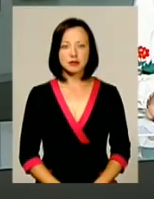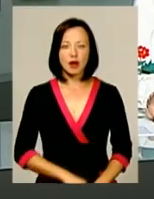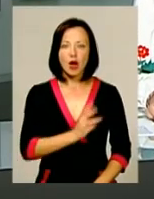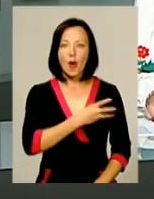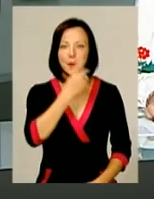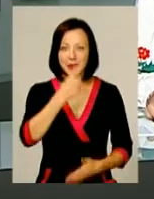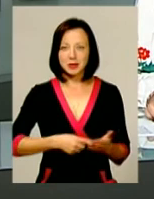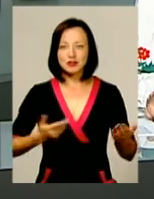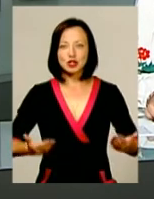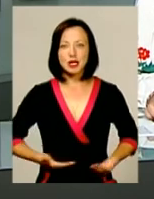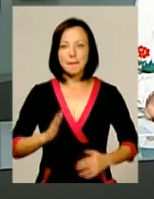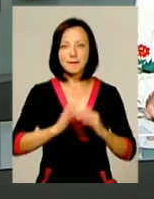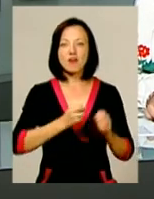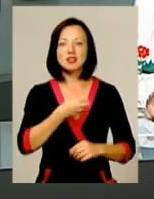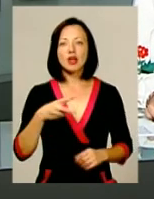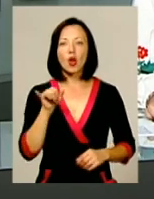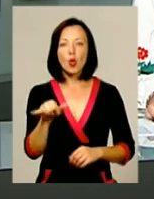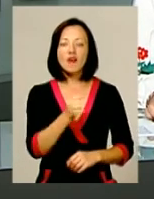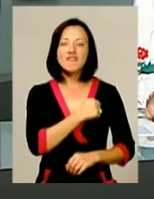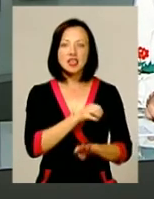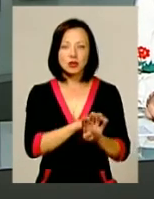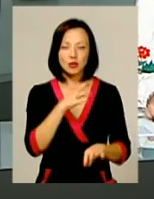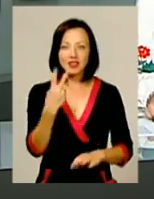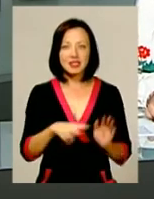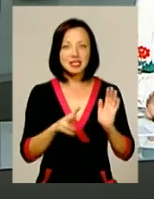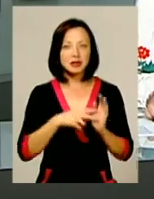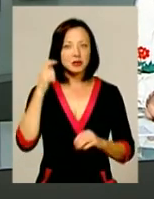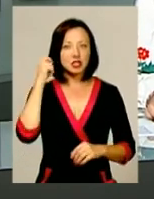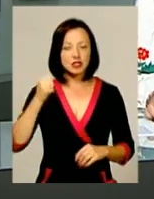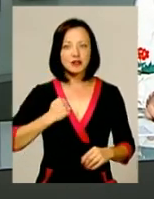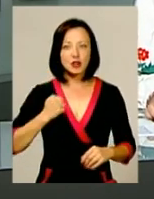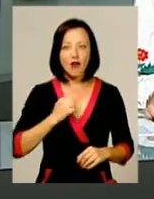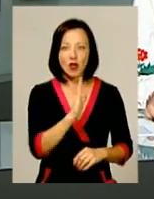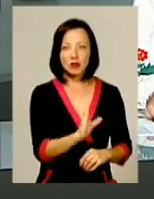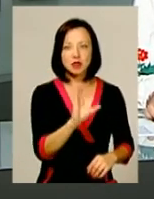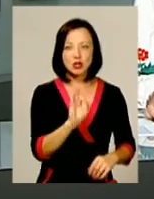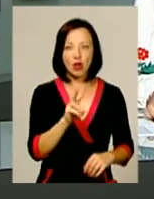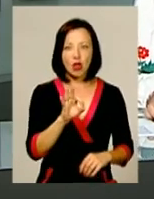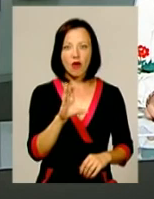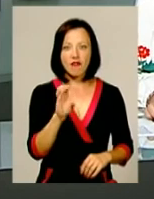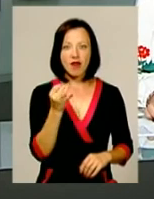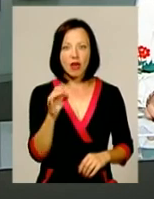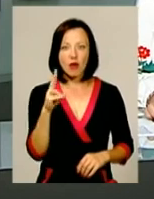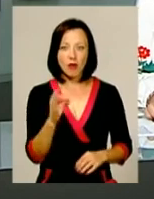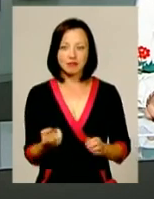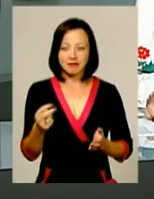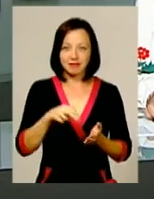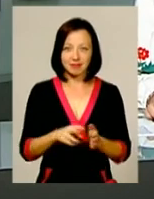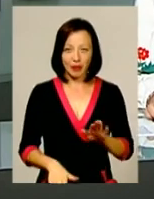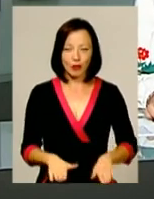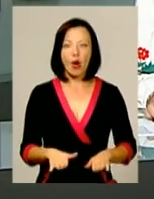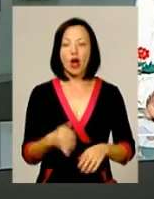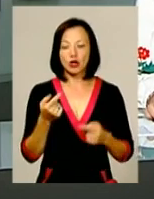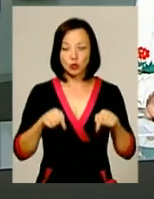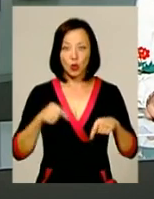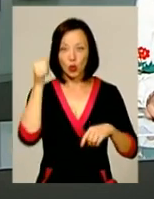Оптиміст у житті та професіонал у війську. 27-річний боєць Володимир Соловейко став на ноги. Нагадаю, цьогоріч у травні